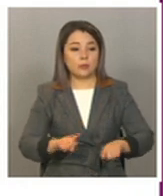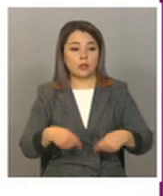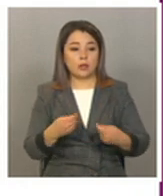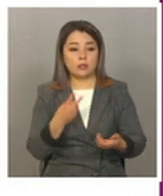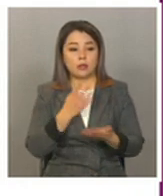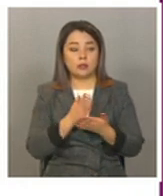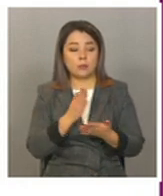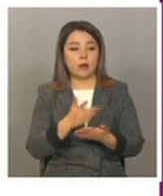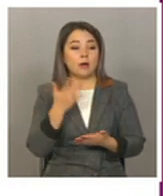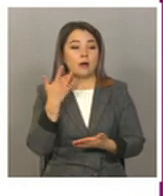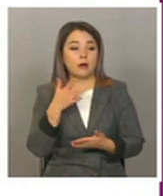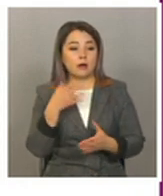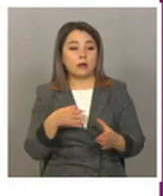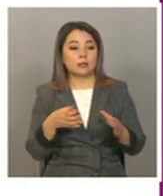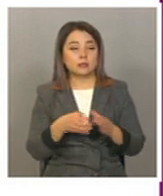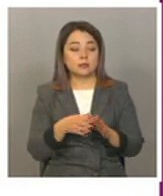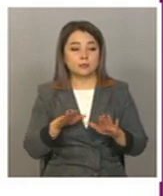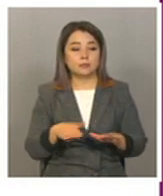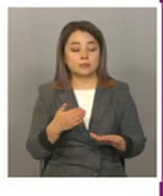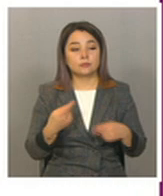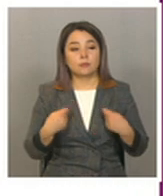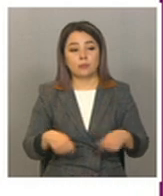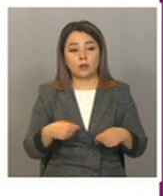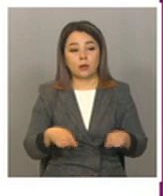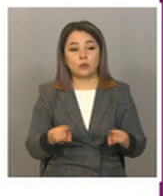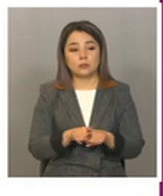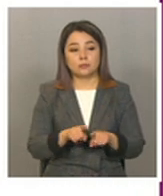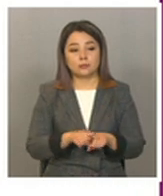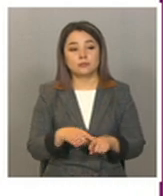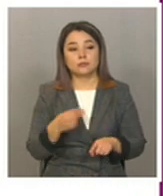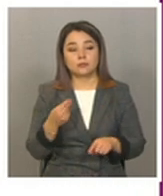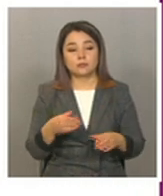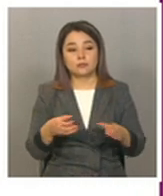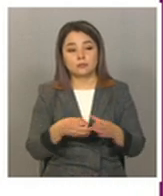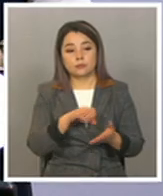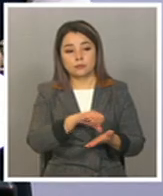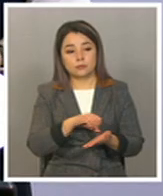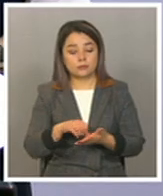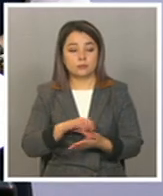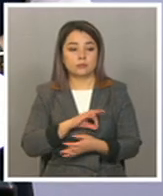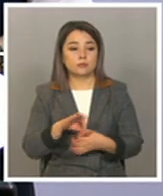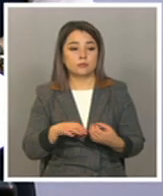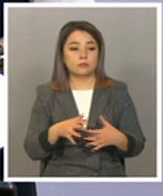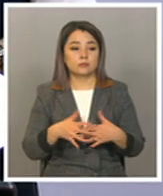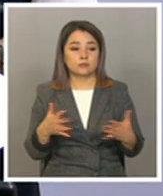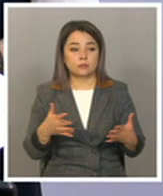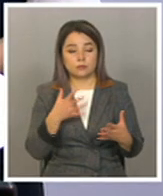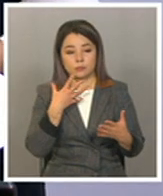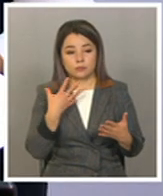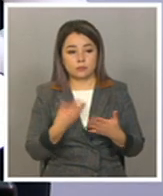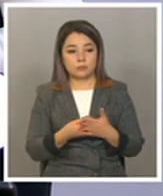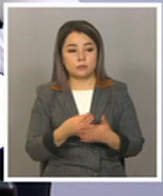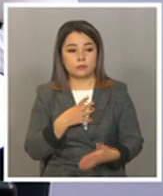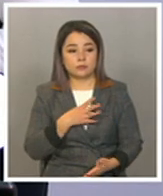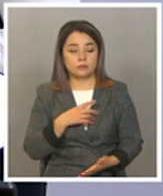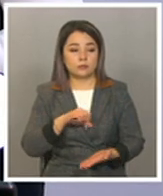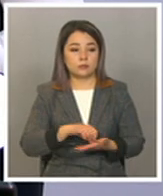бірақ АҚШ-тың саудагерлері мен капиталистері артықшылыққа ие болды.